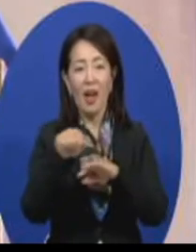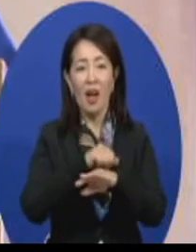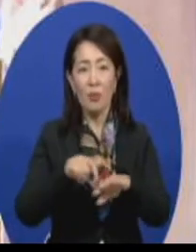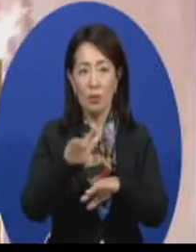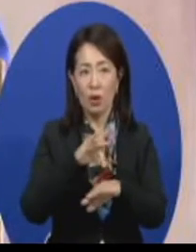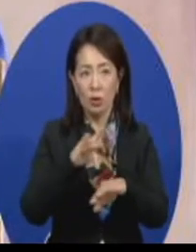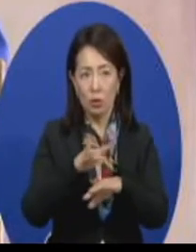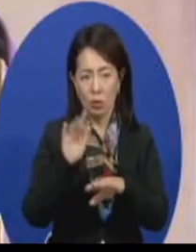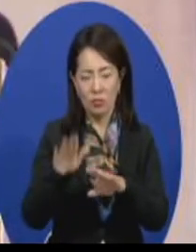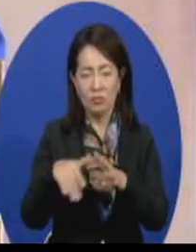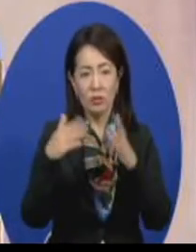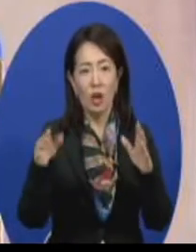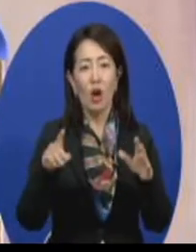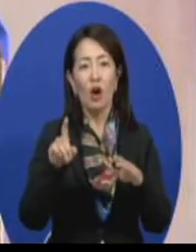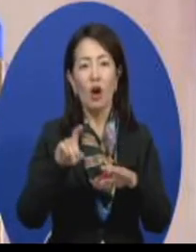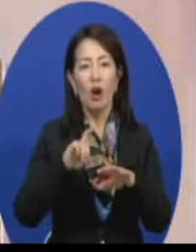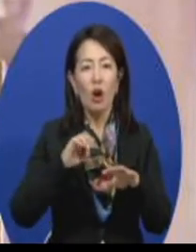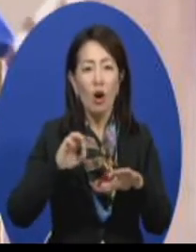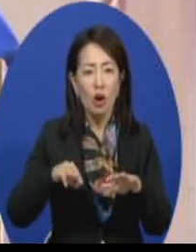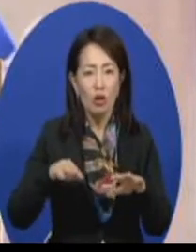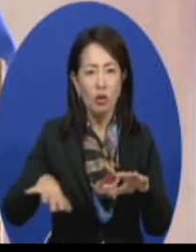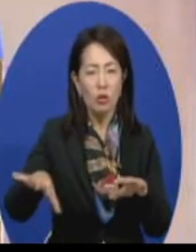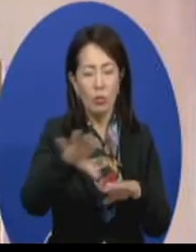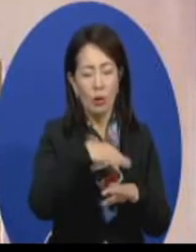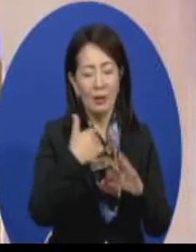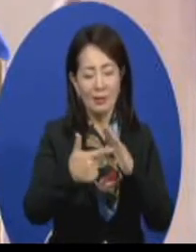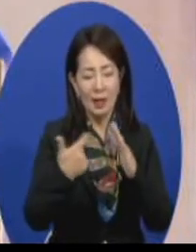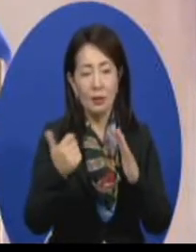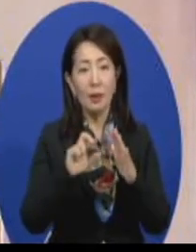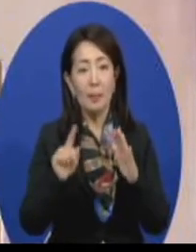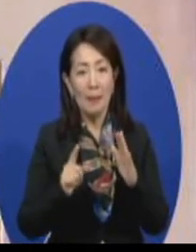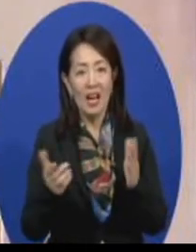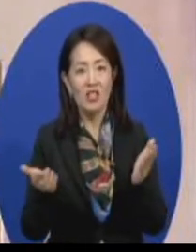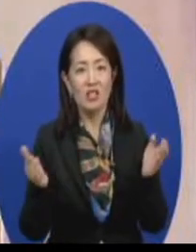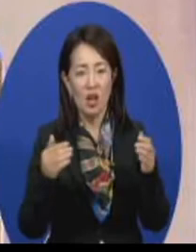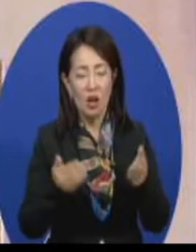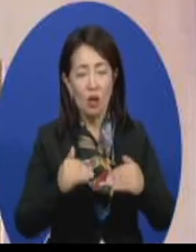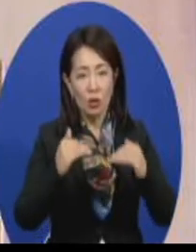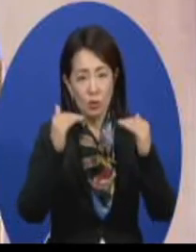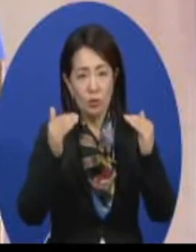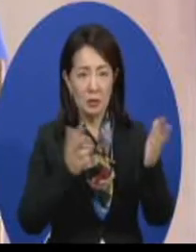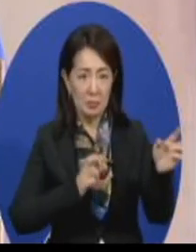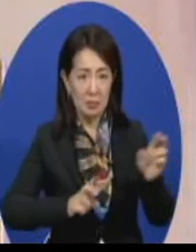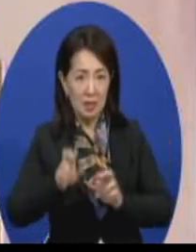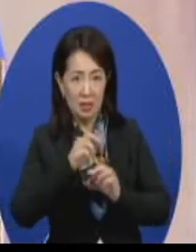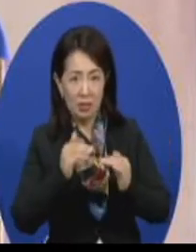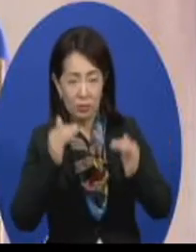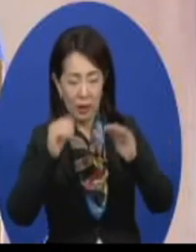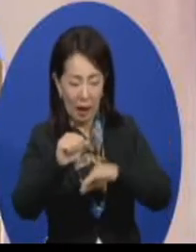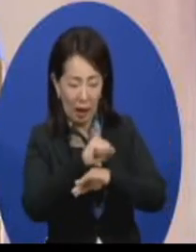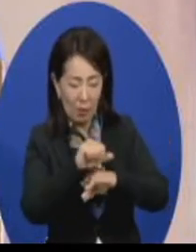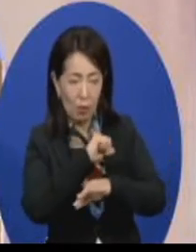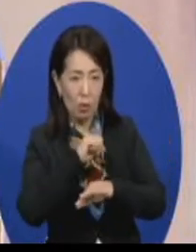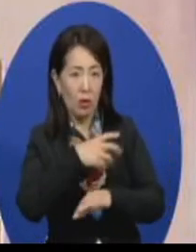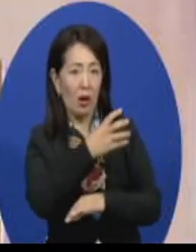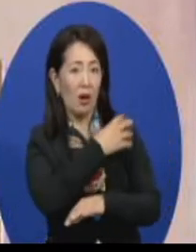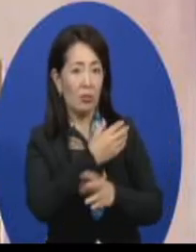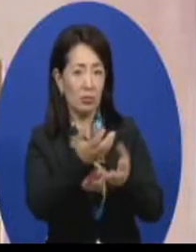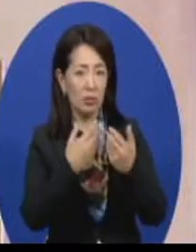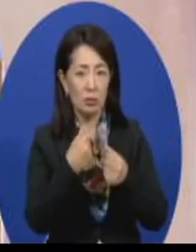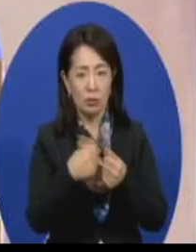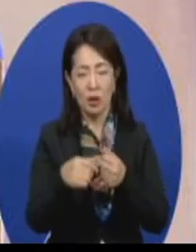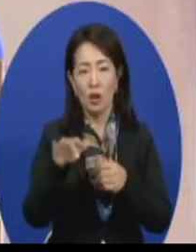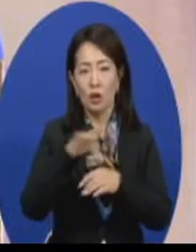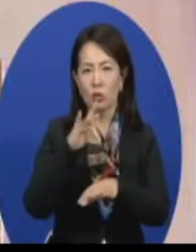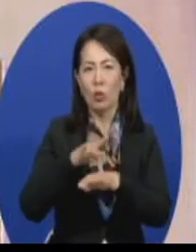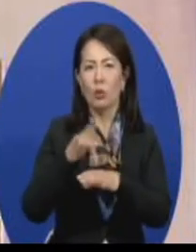бол хот болно. Айл тодорхой татварын бааз зураа өргөжүүлж, бизнесээ өргөжүүлж аймаг өөрөө тэрнийг зарцуулж үүж. Тэгээд төвөөс